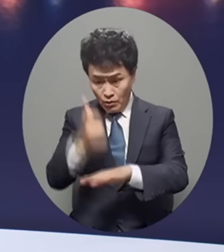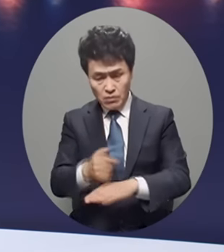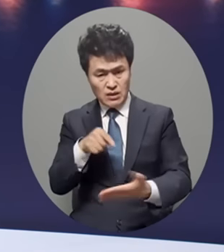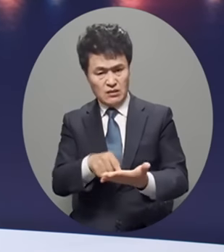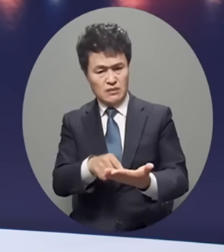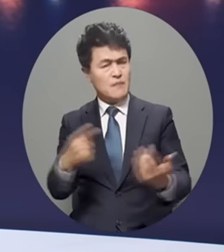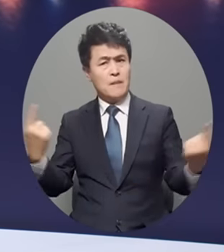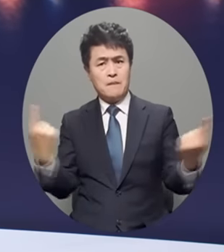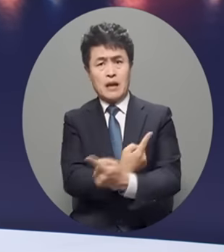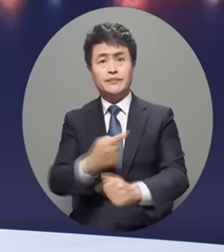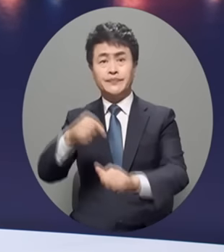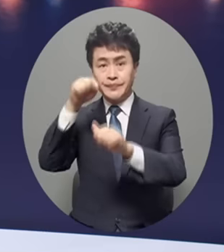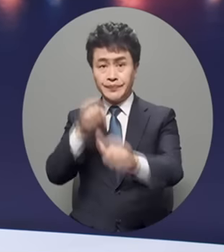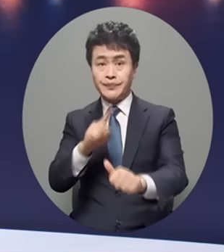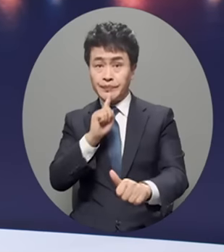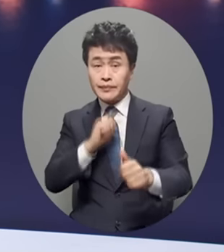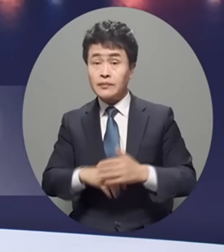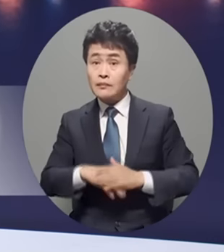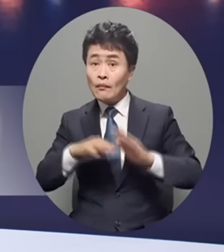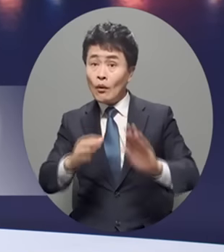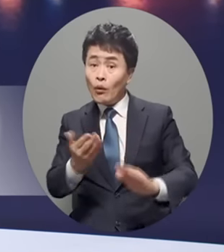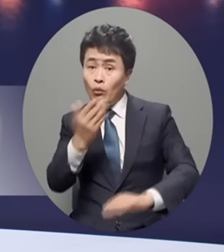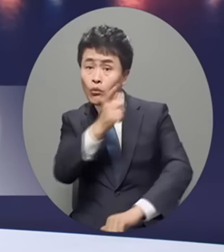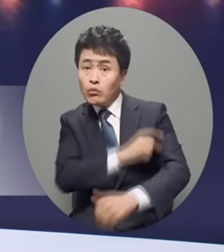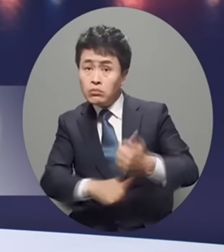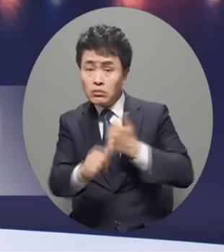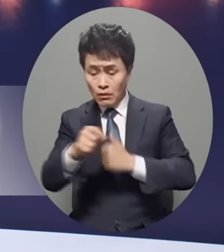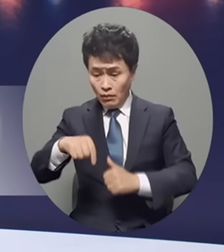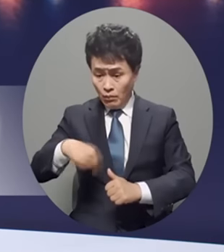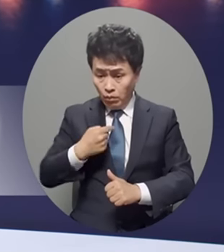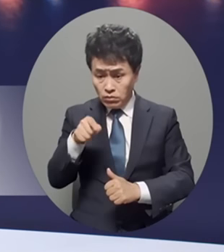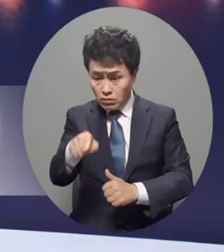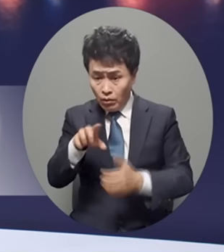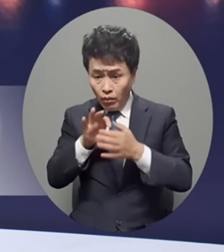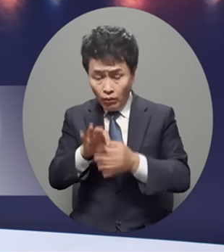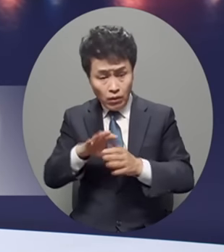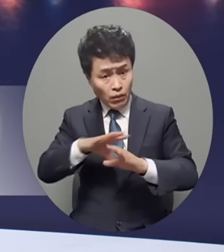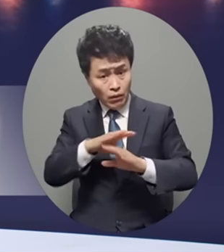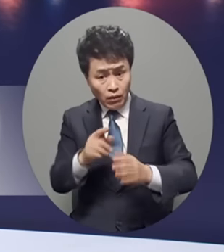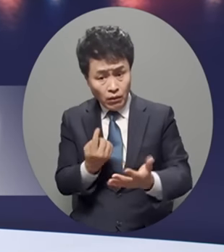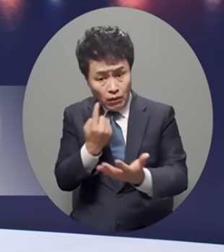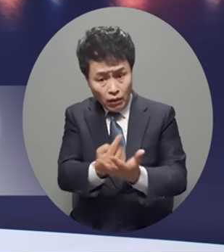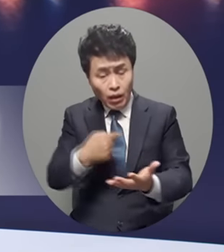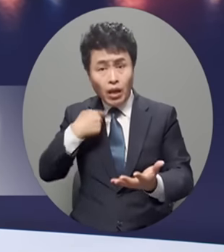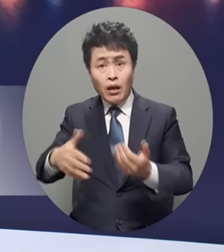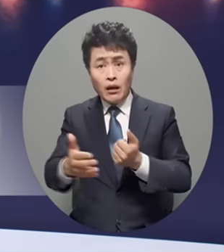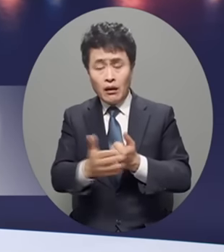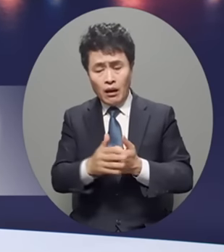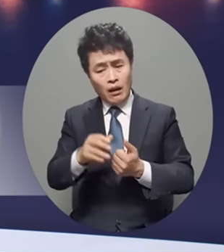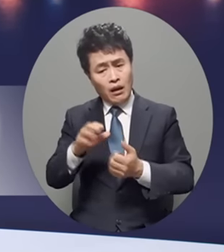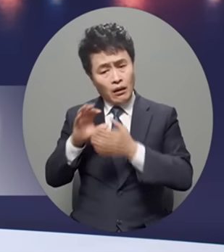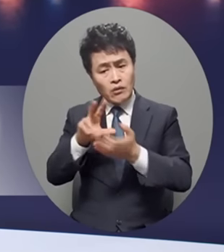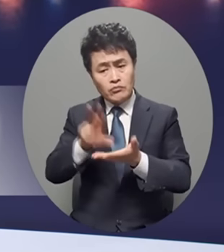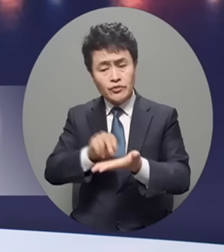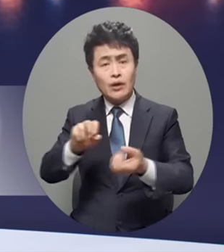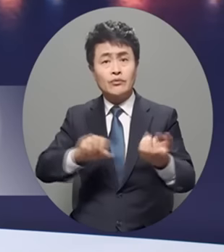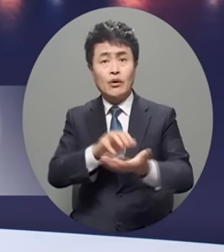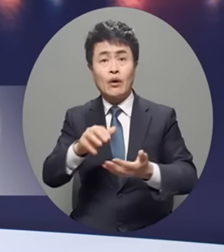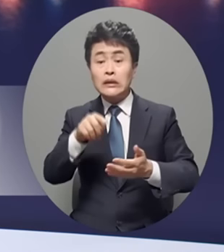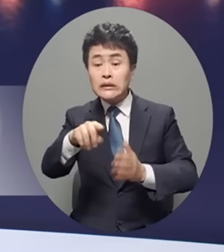바로잡으라고 지시했다는 겁니다. 이 고위 관계자는 본인이 당시 사건 처리 과정에 있지는 않았지만 계속 논란이 커지자